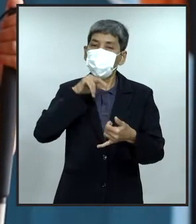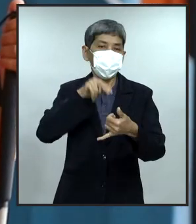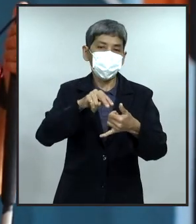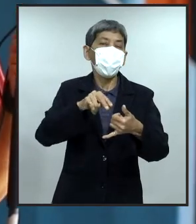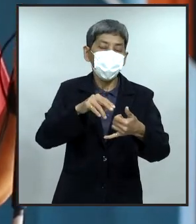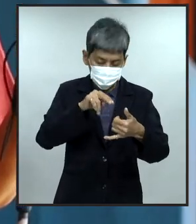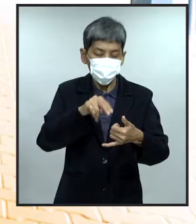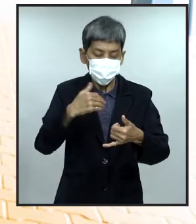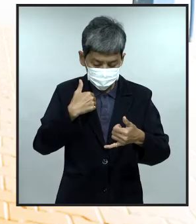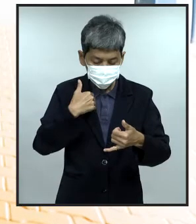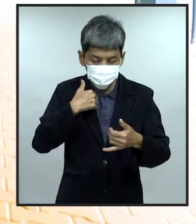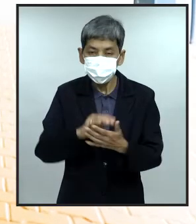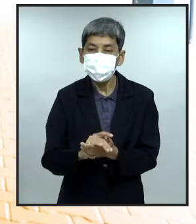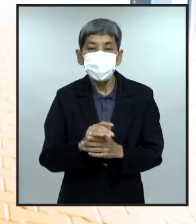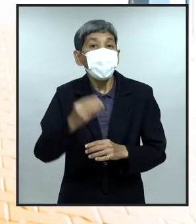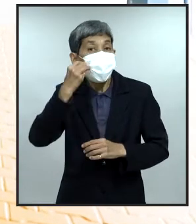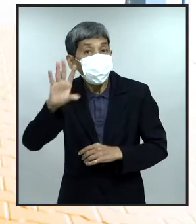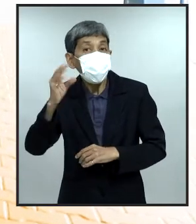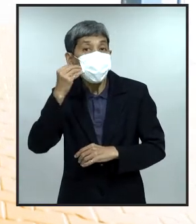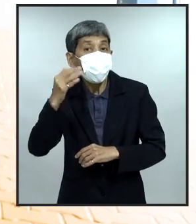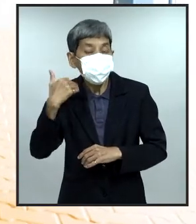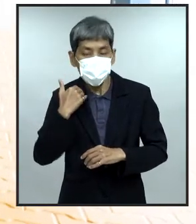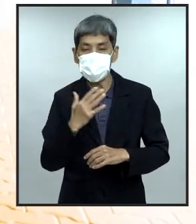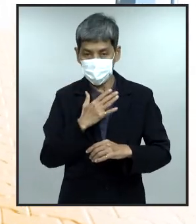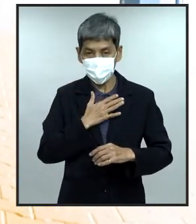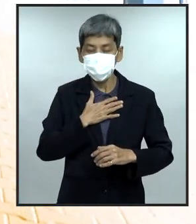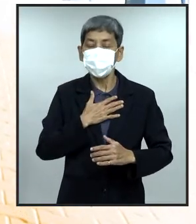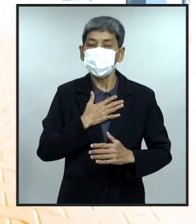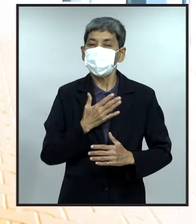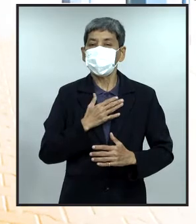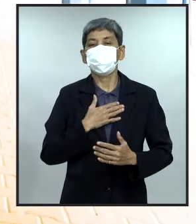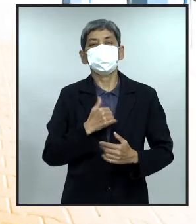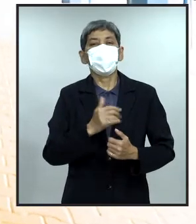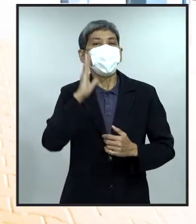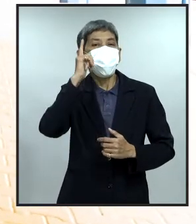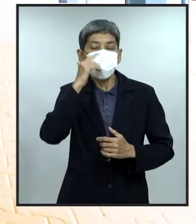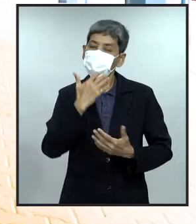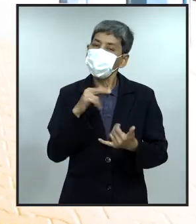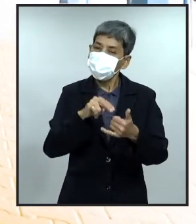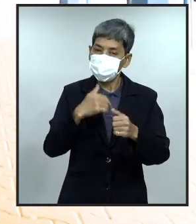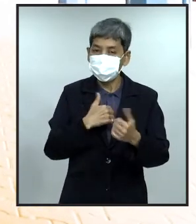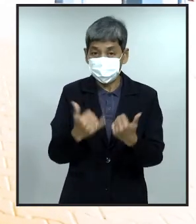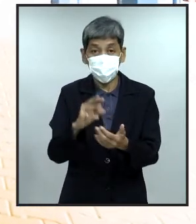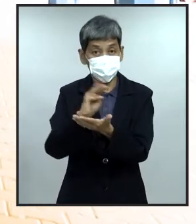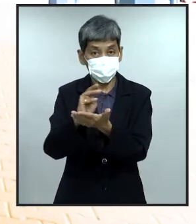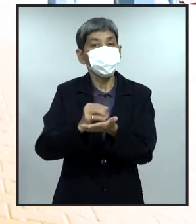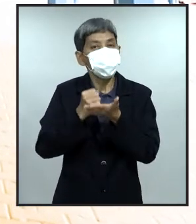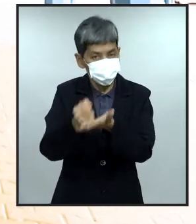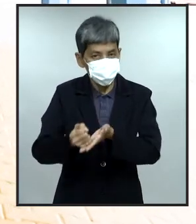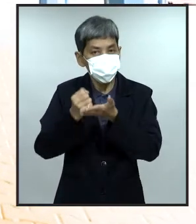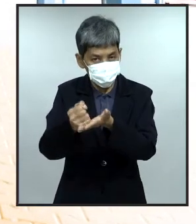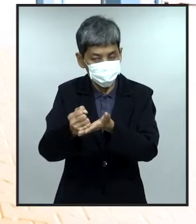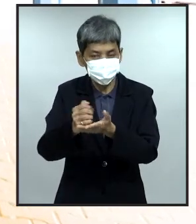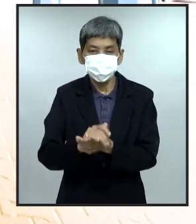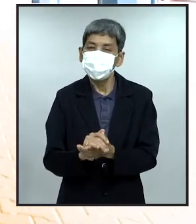ยู่แล้วใช่ไหมคะ คร ับ พอเขาไปอยู่ที่บ้านเนี่ยก็เราก็ลดภาระของผู้ปกครองลงโดยที่มูลนิธิเขาช่วยดูแล ครับ